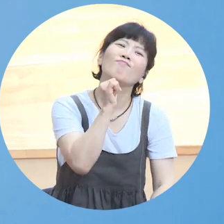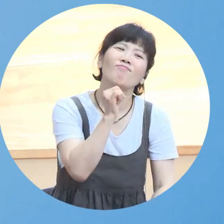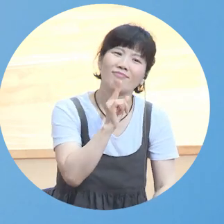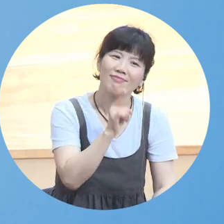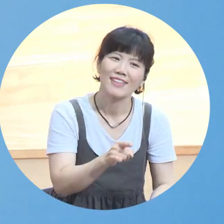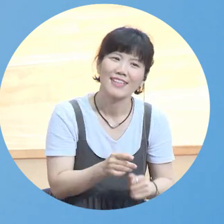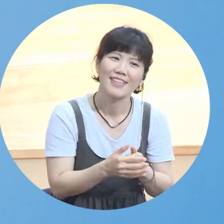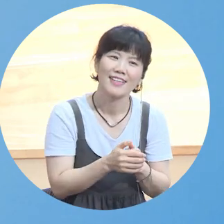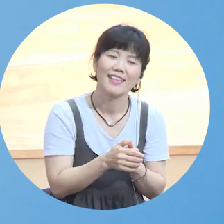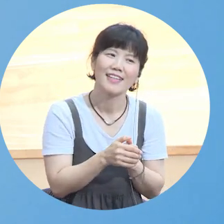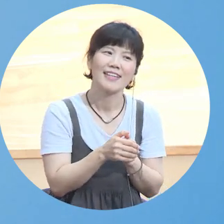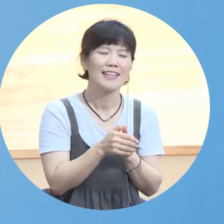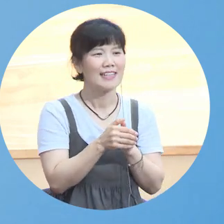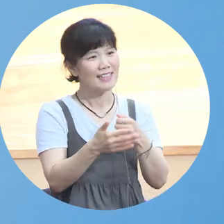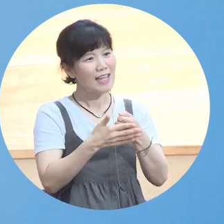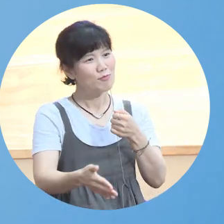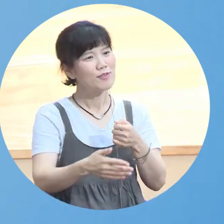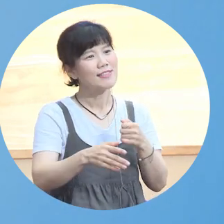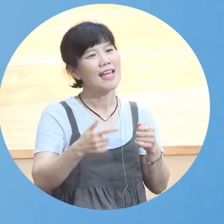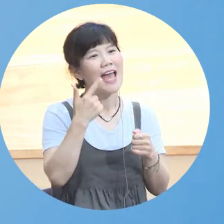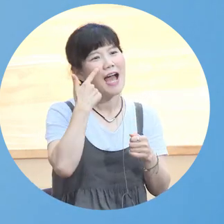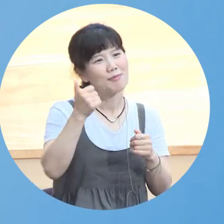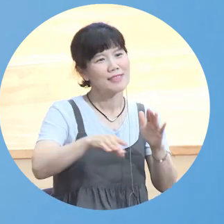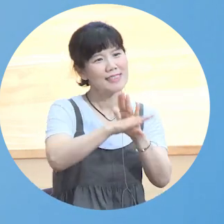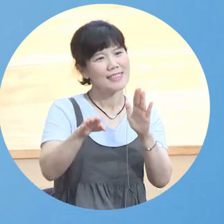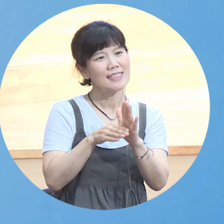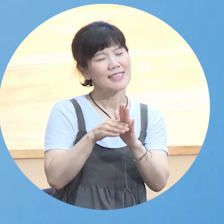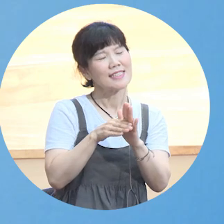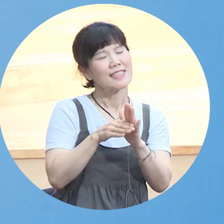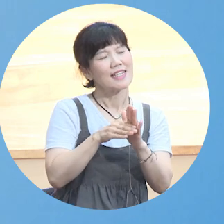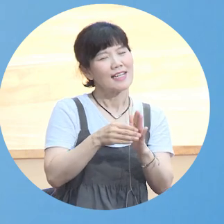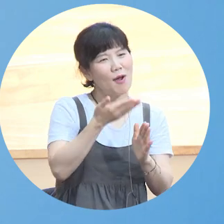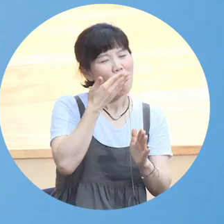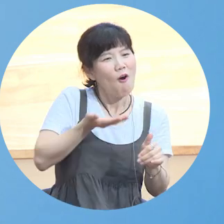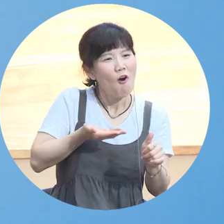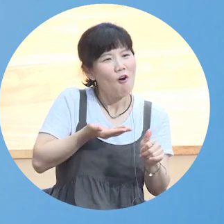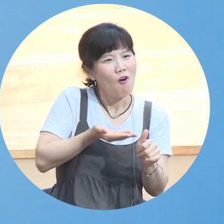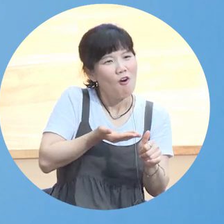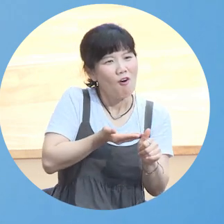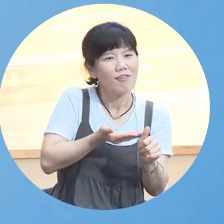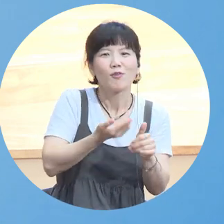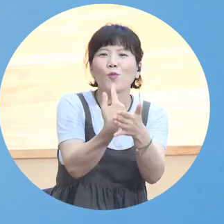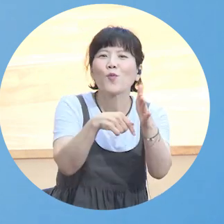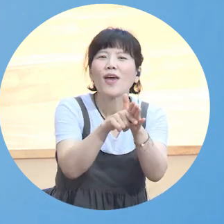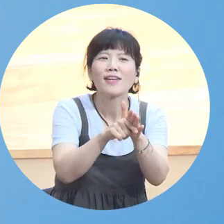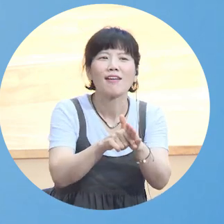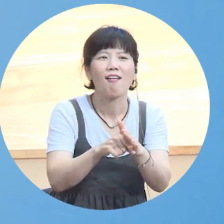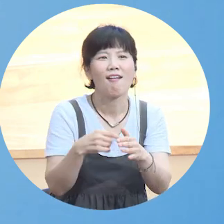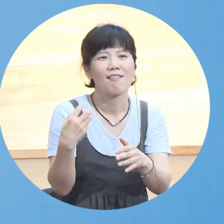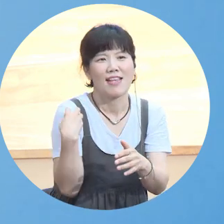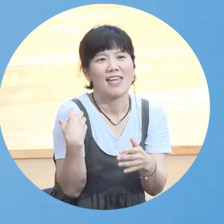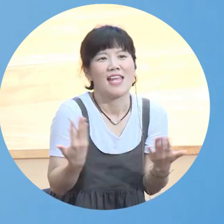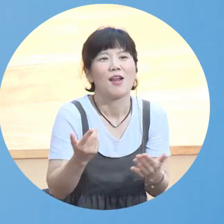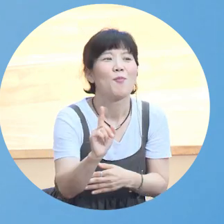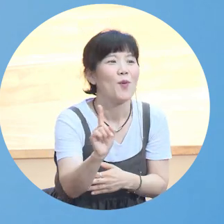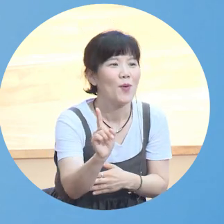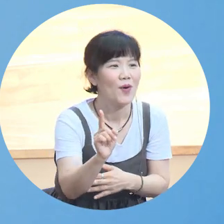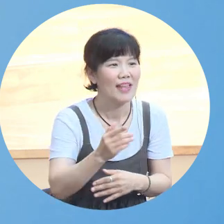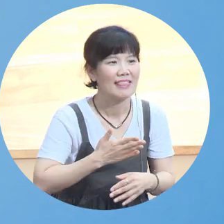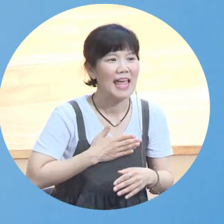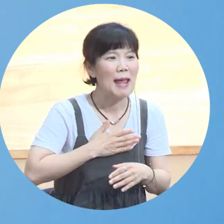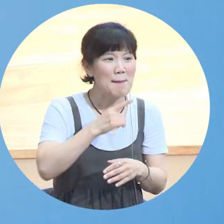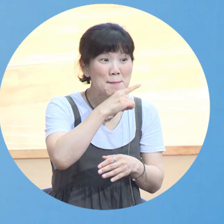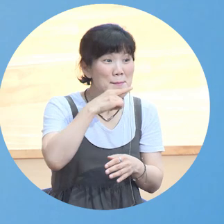이 아버지가 가장이 가족을 살려 먹여 살리기 위해서 하는 일이 뭐냐 자기 피를 파는 거예요